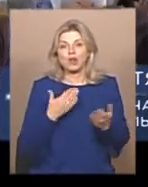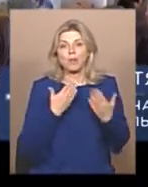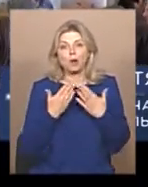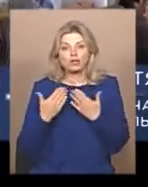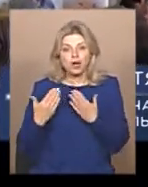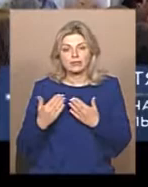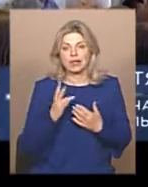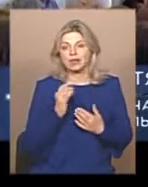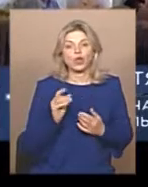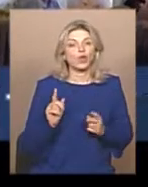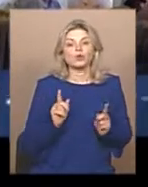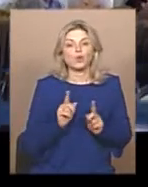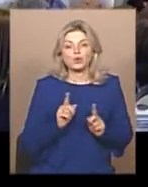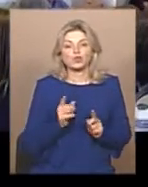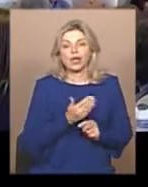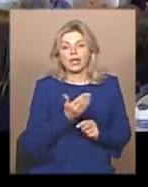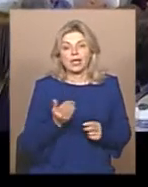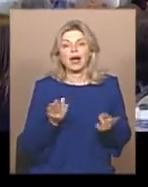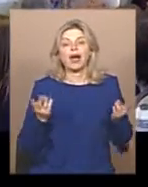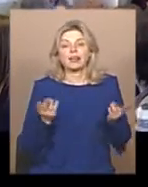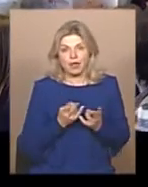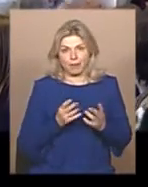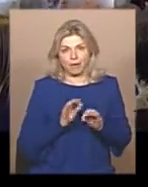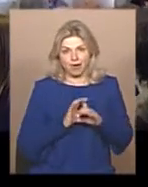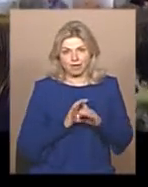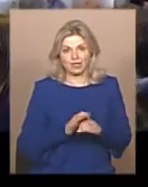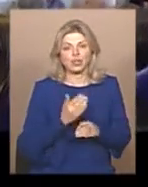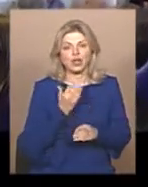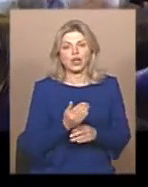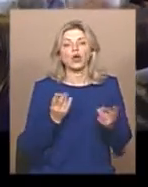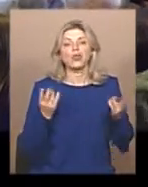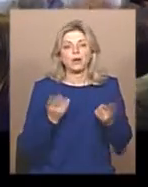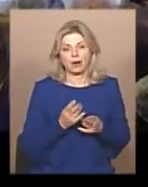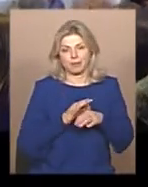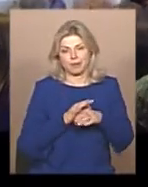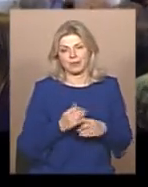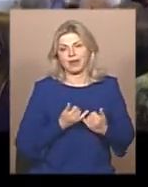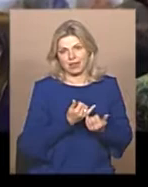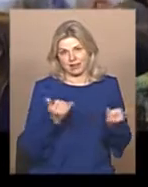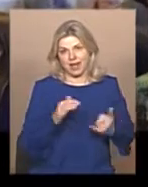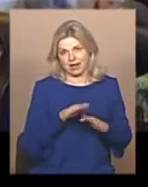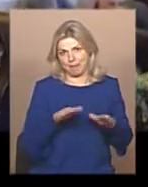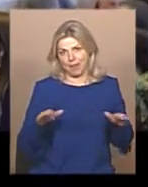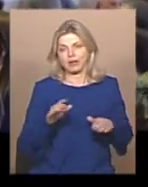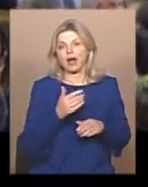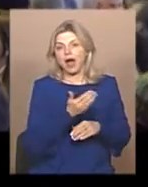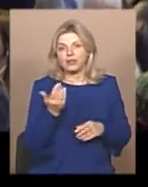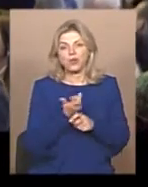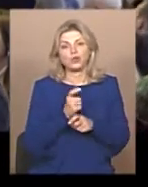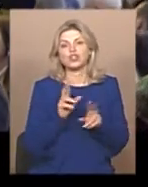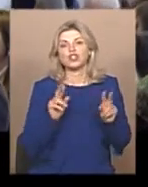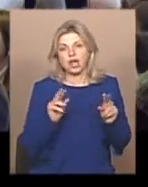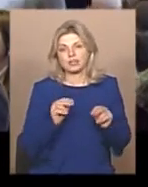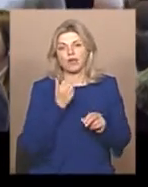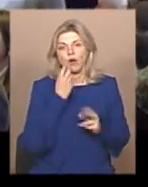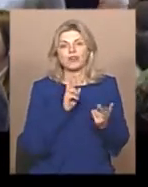что их необходимо проводить, не то, что нужно, их необходимо проводить для ребят. Они очень счастливы, когда они встречаются,